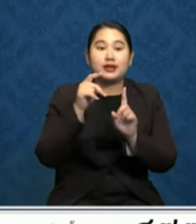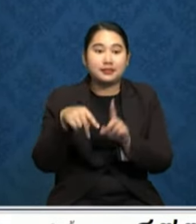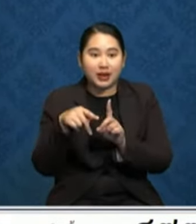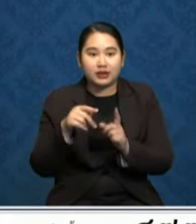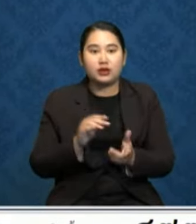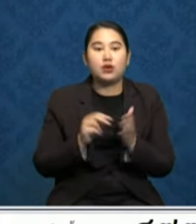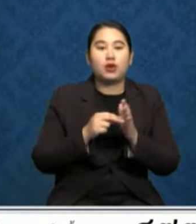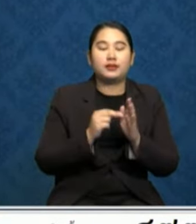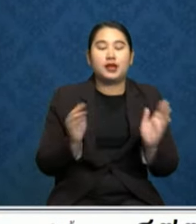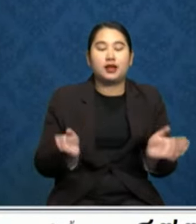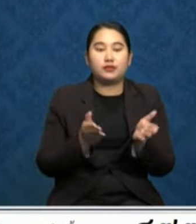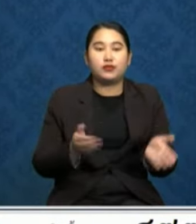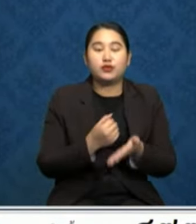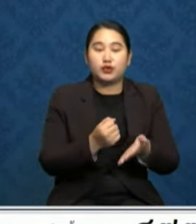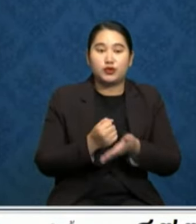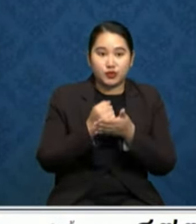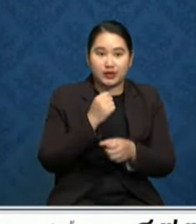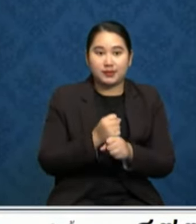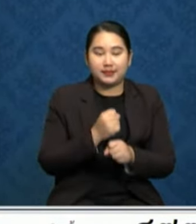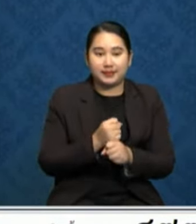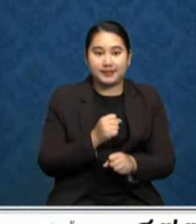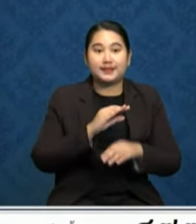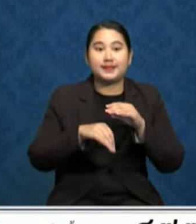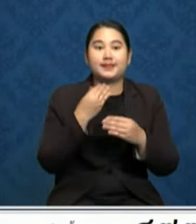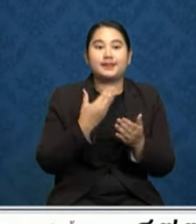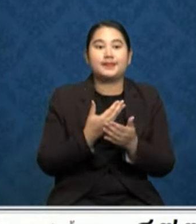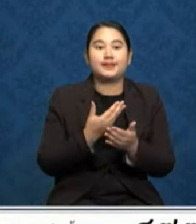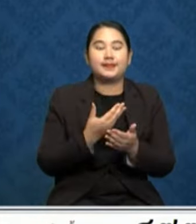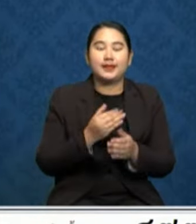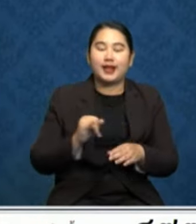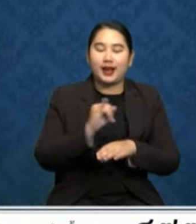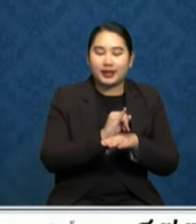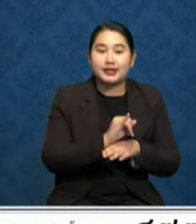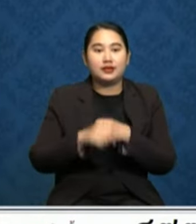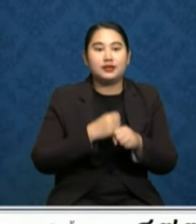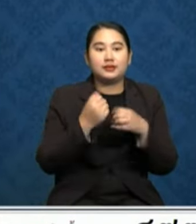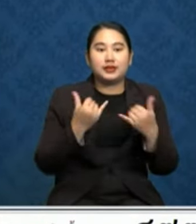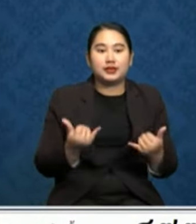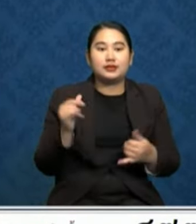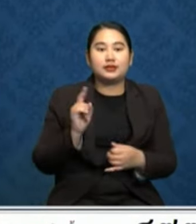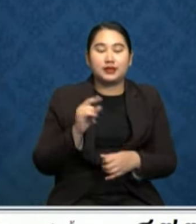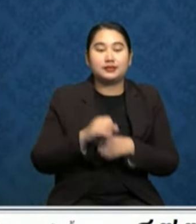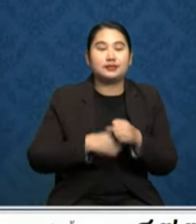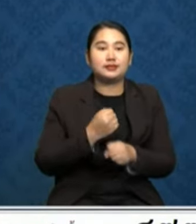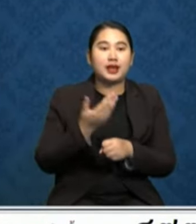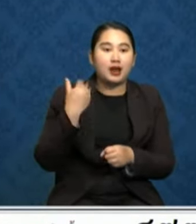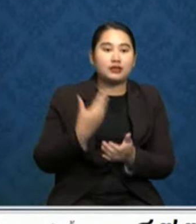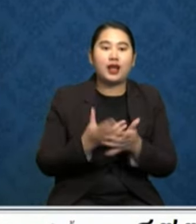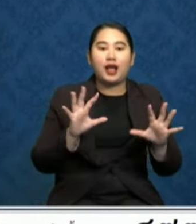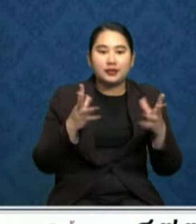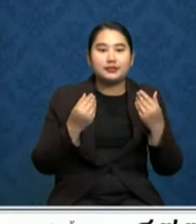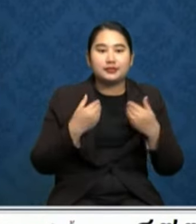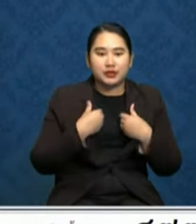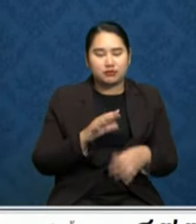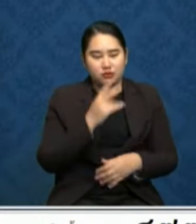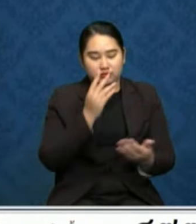พื่อส่งเสริมปัจจัยการผลิตของชาวนาจำนวน20ไร่เป็นเงิน 20,000 บาทเมื่อปีที่แล้วก็หายไปปีนี้ผมก็พลิ